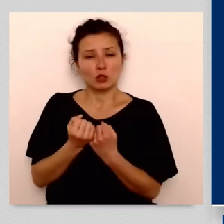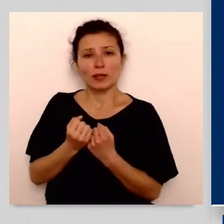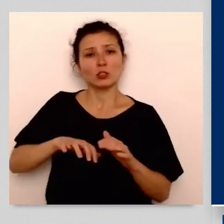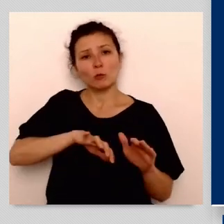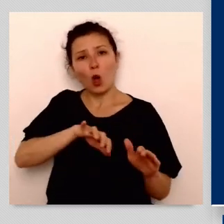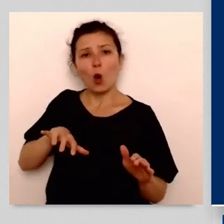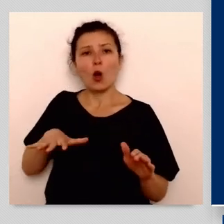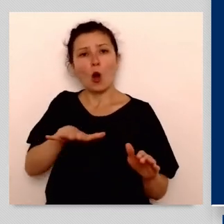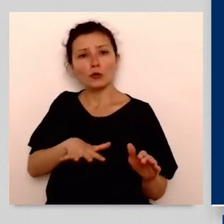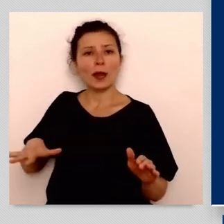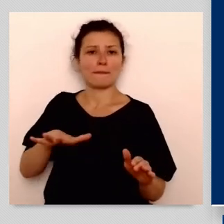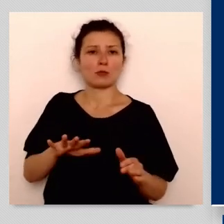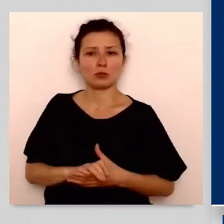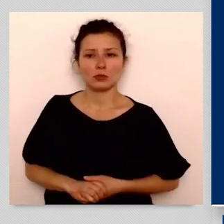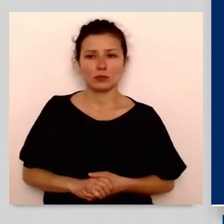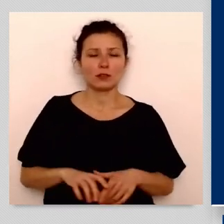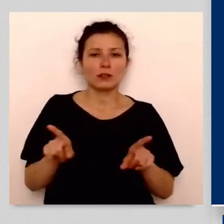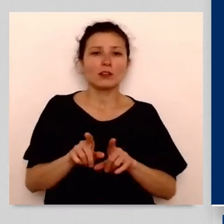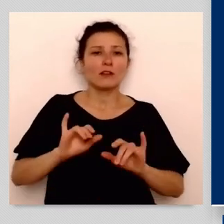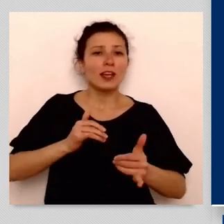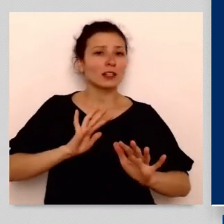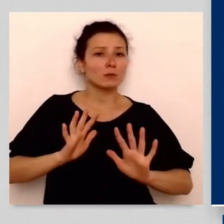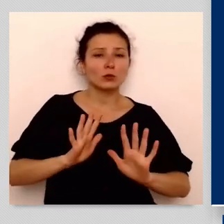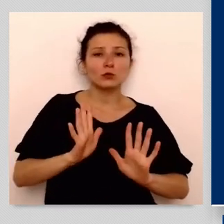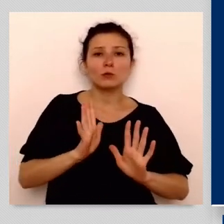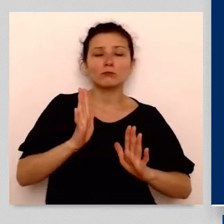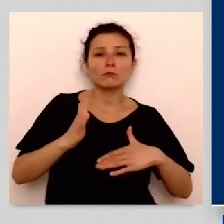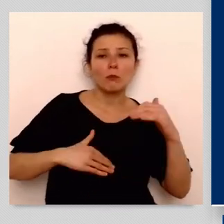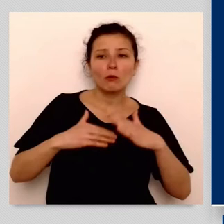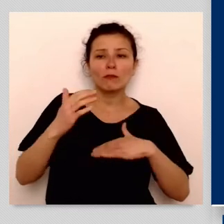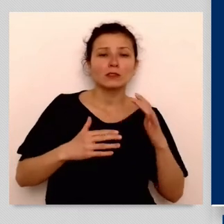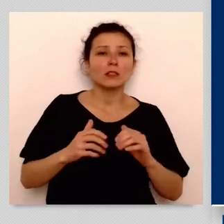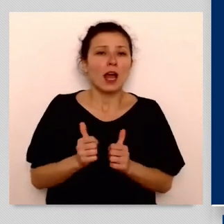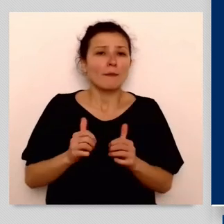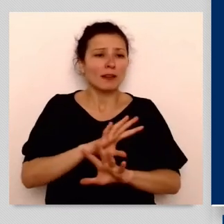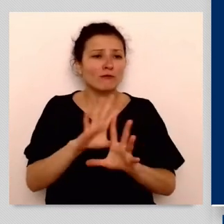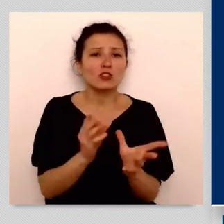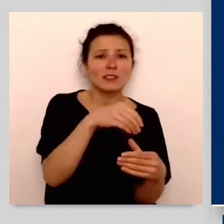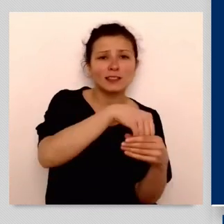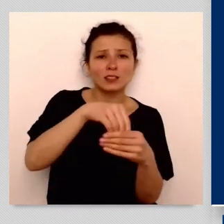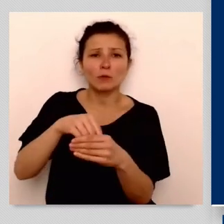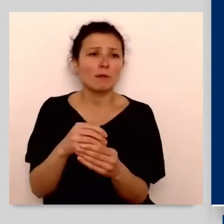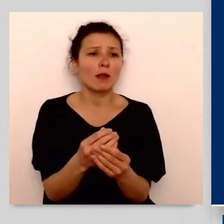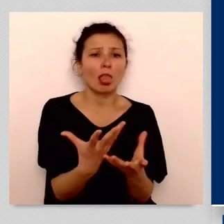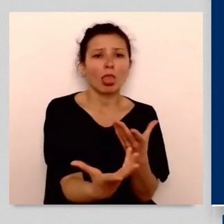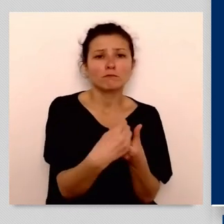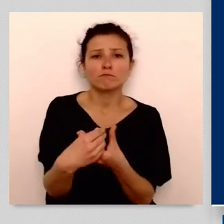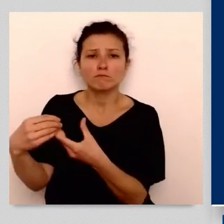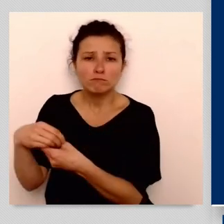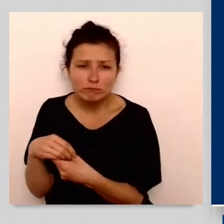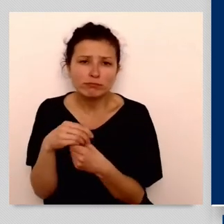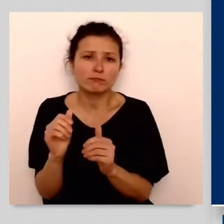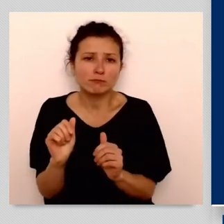właśnie jak budować taką przestrzeń, byśmy wszystkie zasoby włączyli w rozwiązywanie problemów, które Państwo tak precyzyjnie tutaj